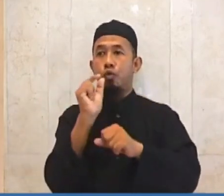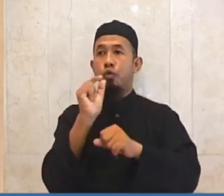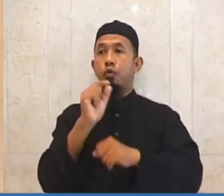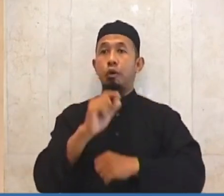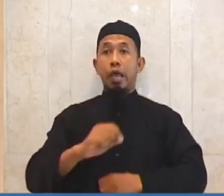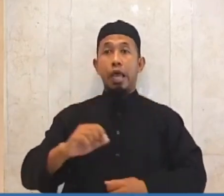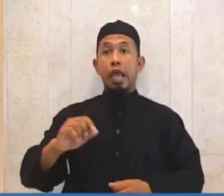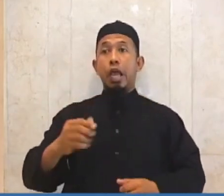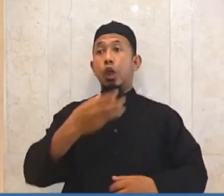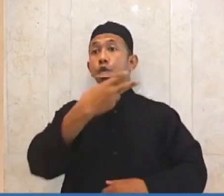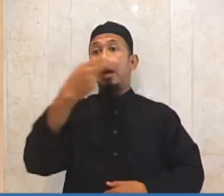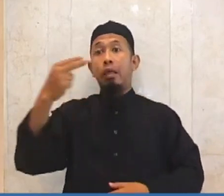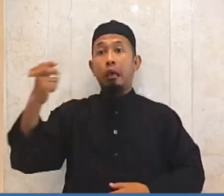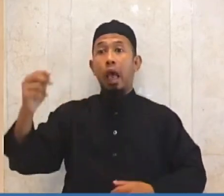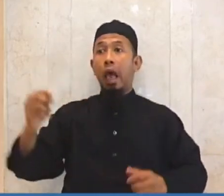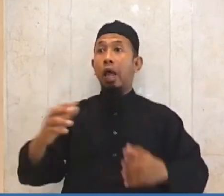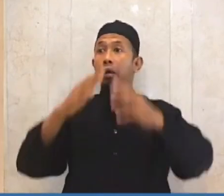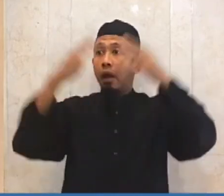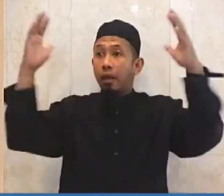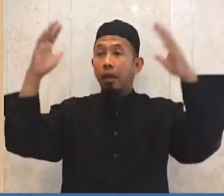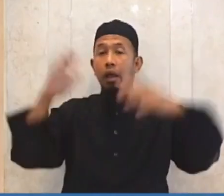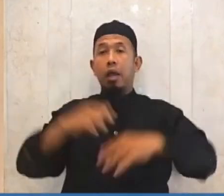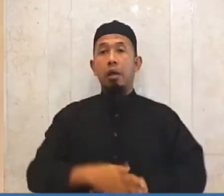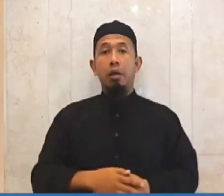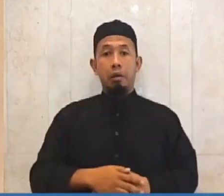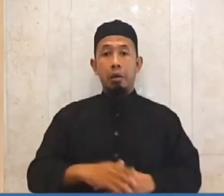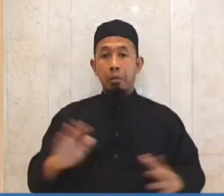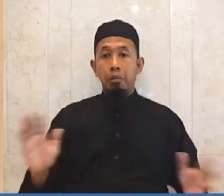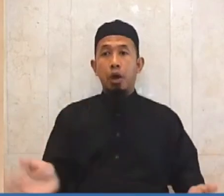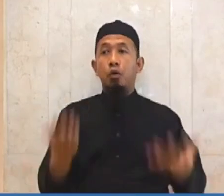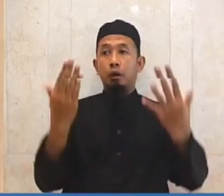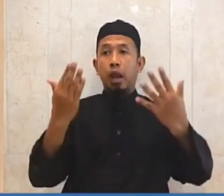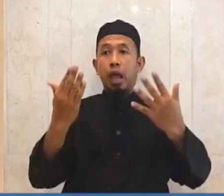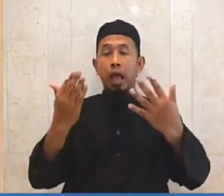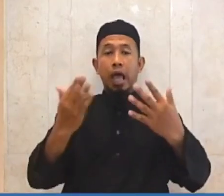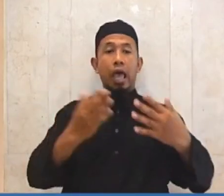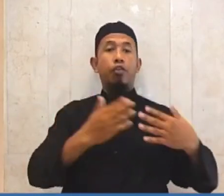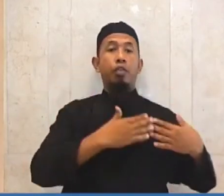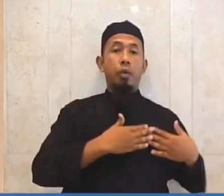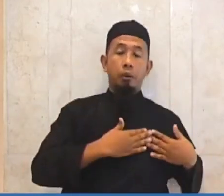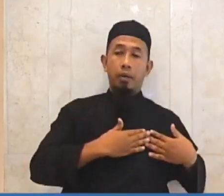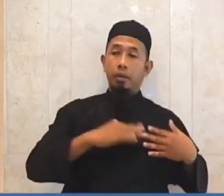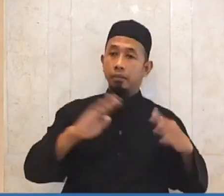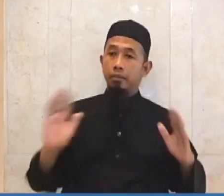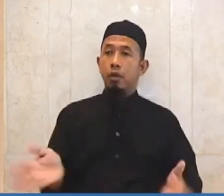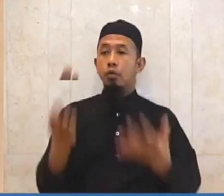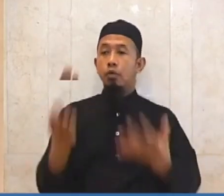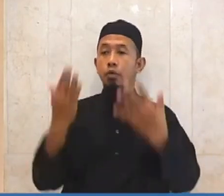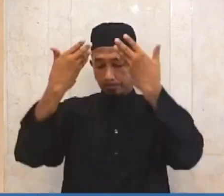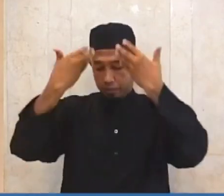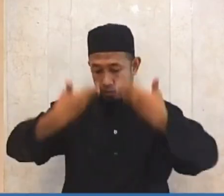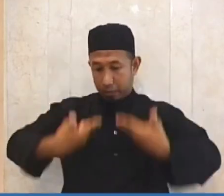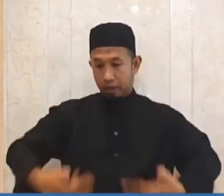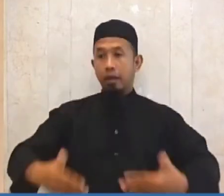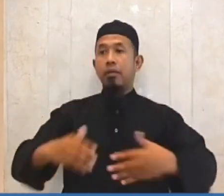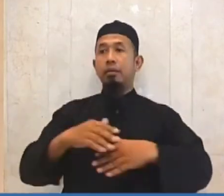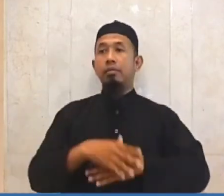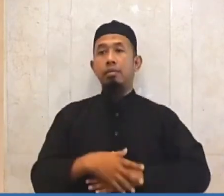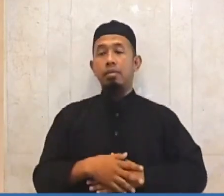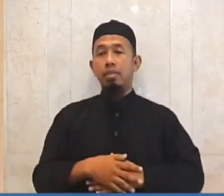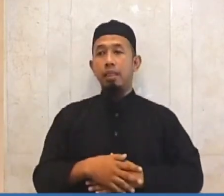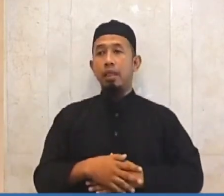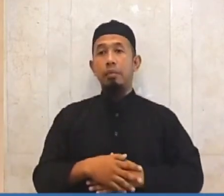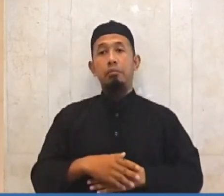jiwanya bangunlah badannya begitu pula kita pernah mendengar bahwa